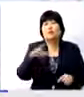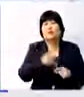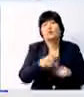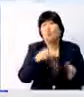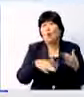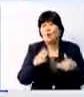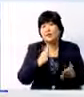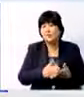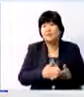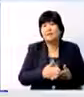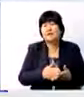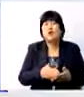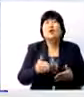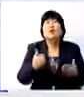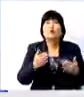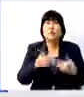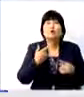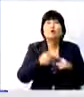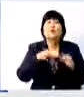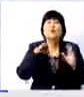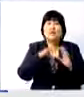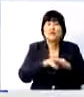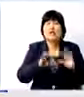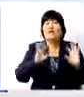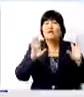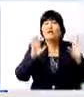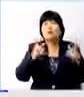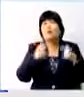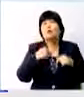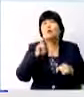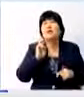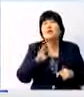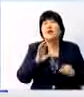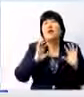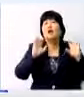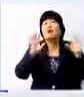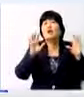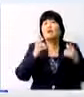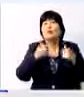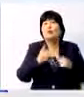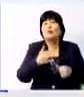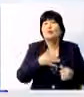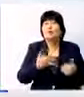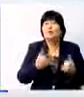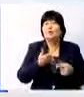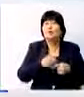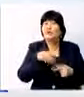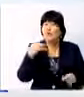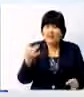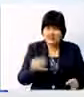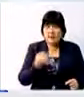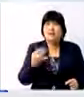қуаныштымыз. Мен соның ішінде волейбол үйірмесіне қатысамын. Волейбол үйірмесі біз үшін өте қызықты.